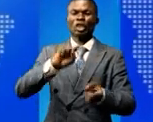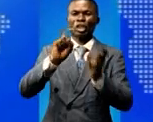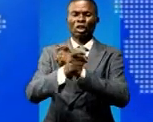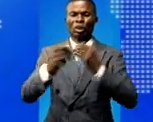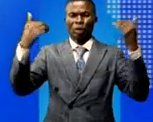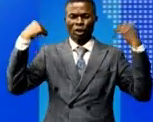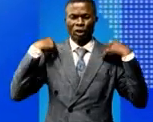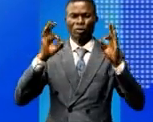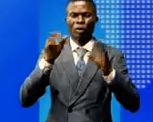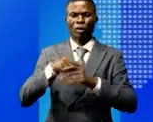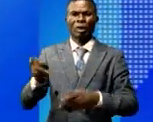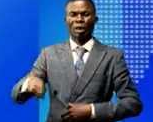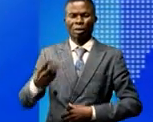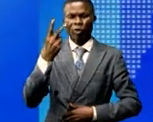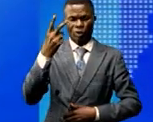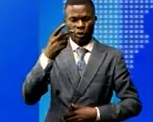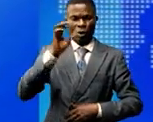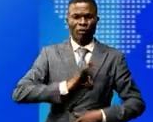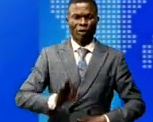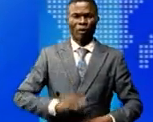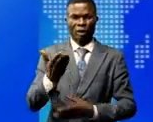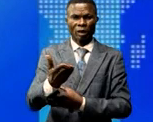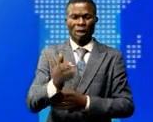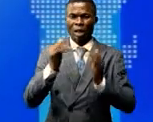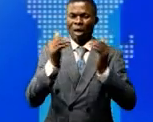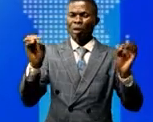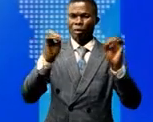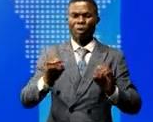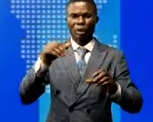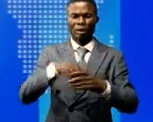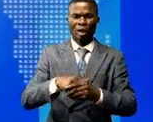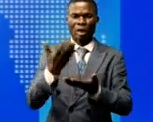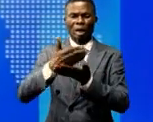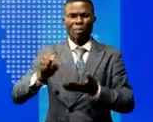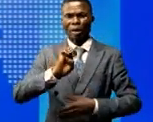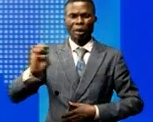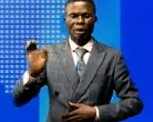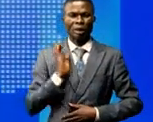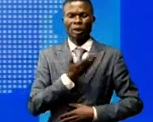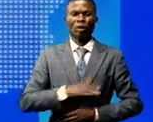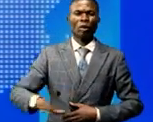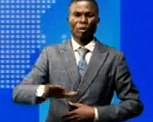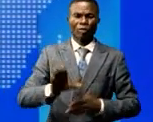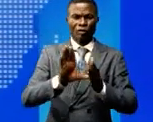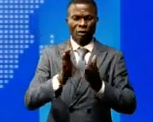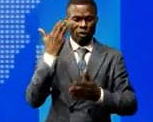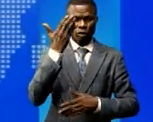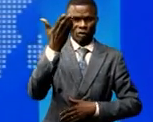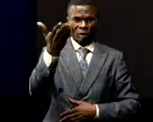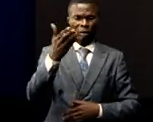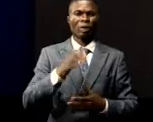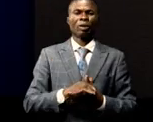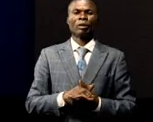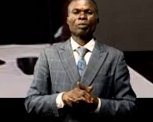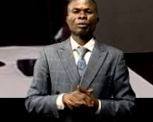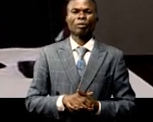le chef de l'État, Félix-Antoine Tshisekedi, suite à l'insécurité grandissante qui se vit dans la partie est du pays. Rikinzouzi. C'est